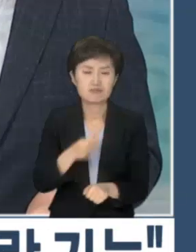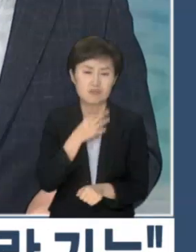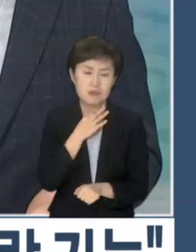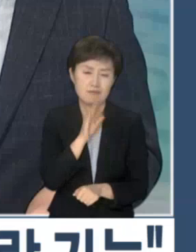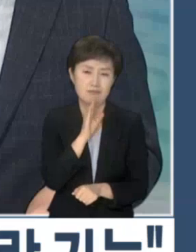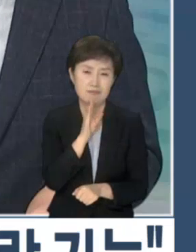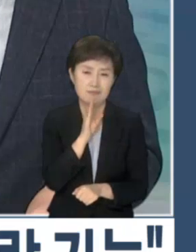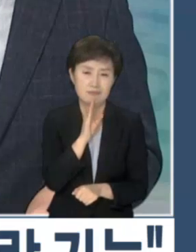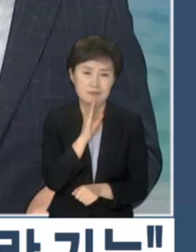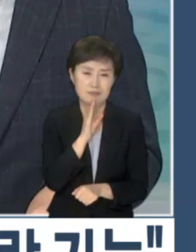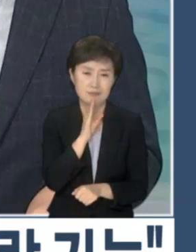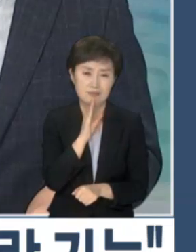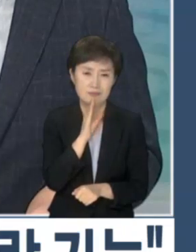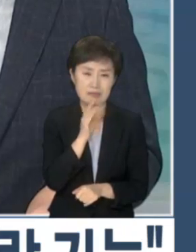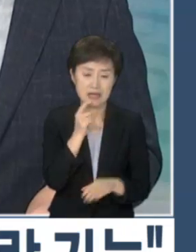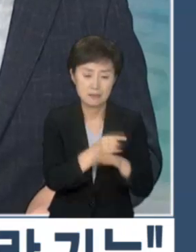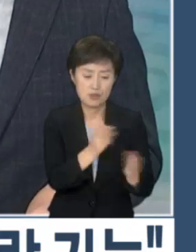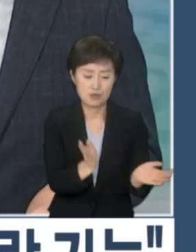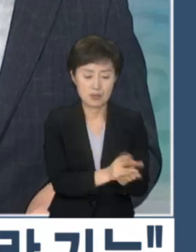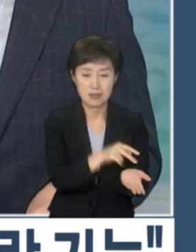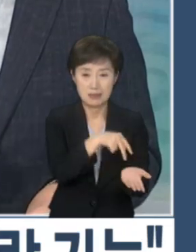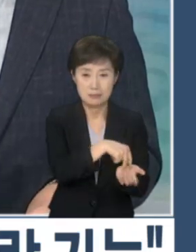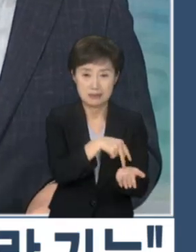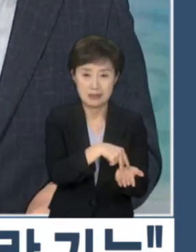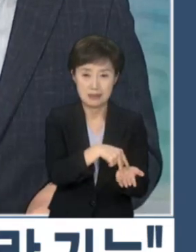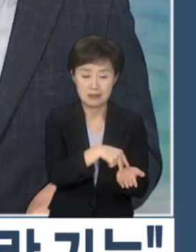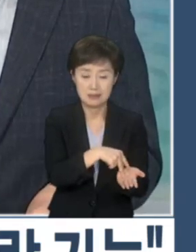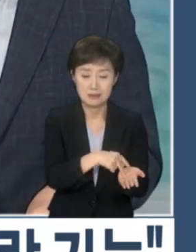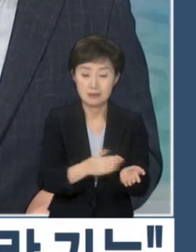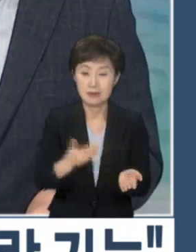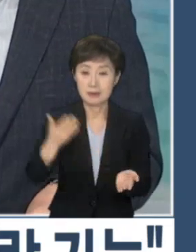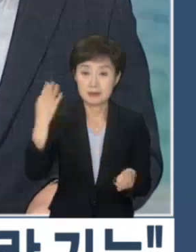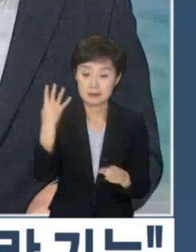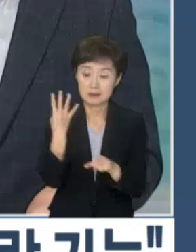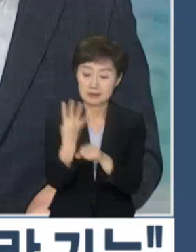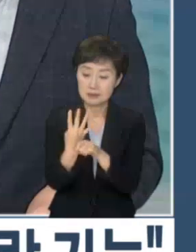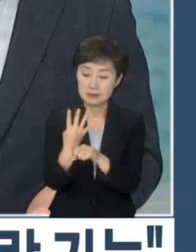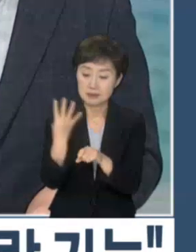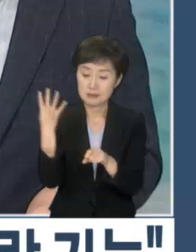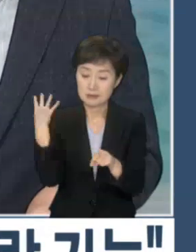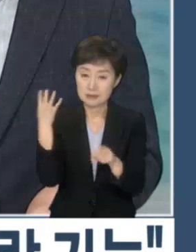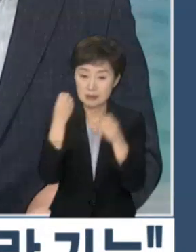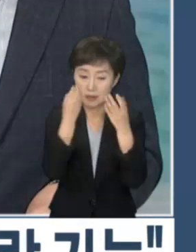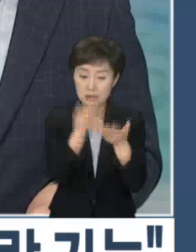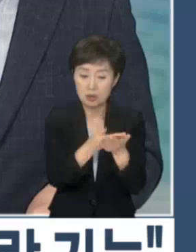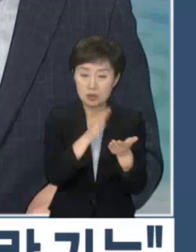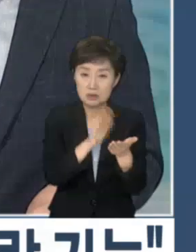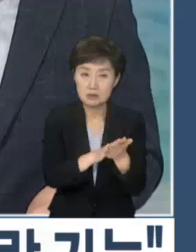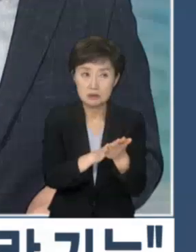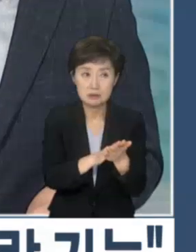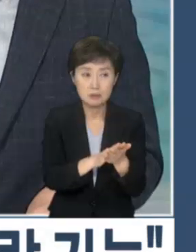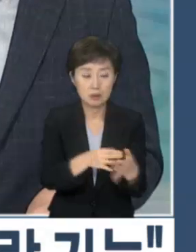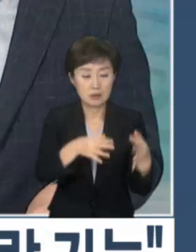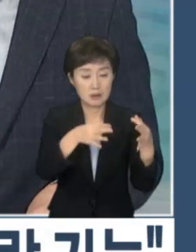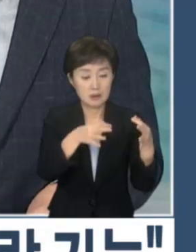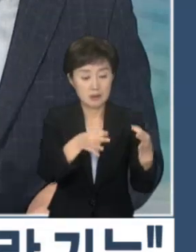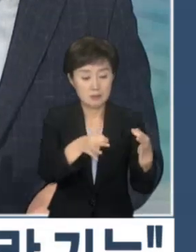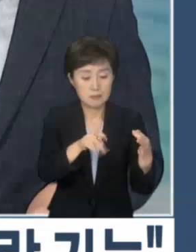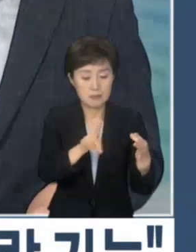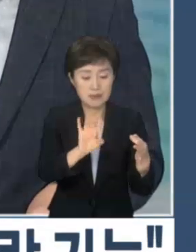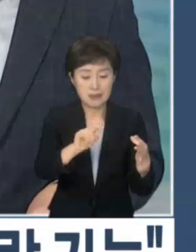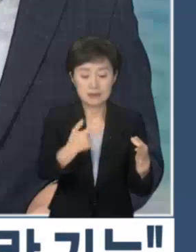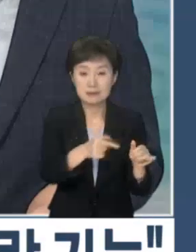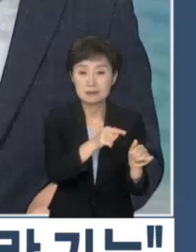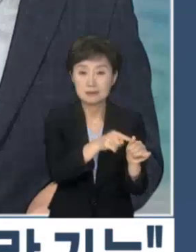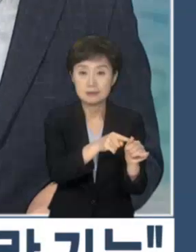그러니까 민주당에서도 지난 그 4년 전의 혁신, 김상근 혁신을 통해서